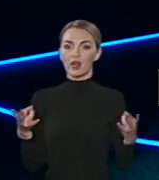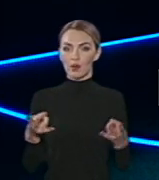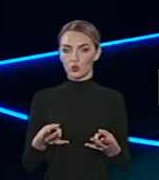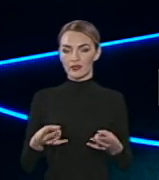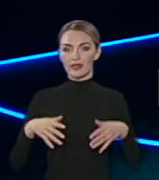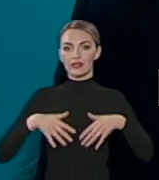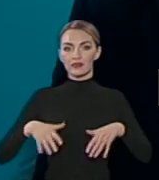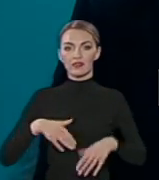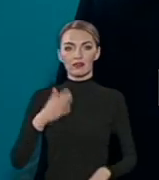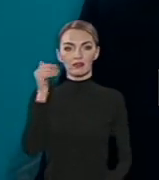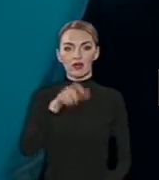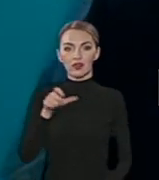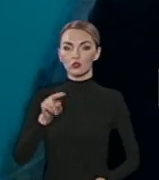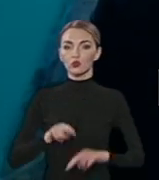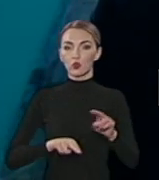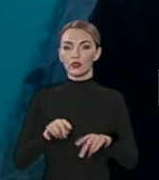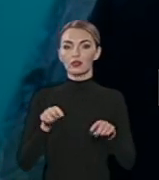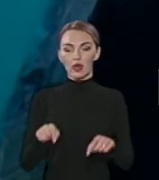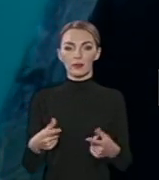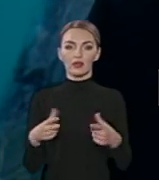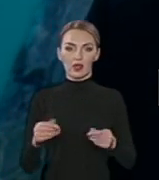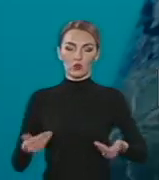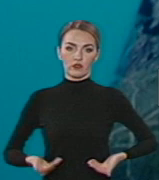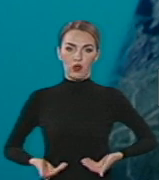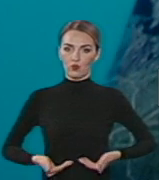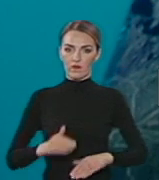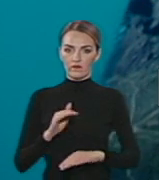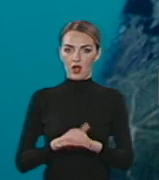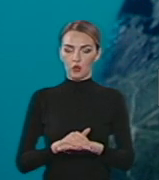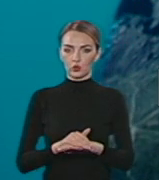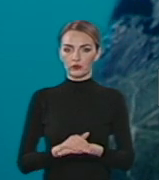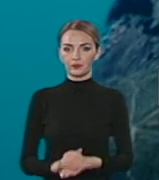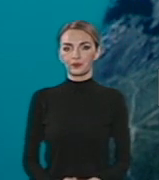крымских татар, строить там, где они проживают по факту. Вы много